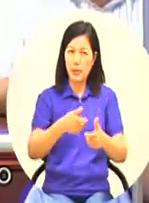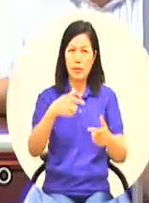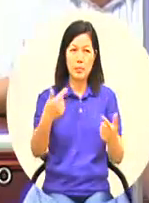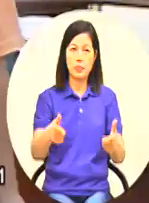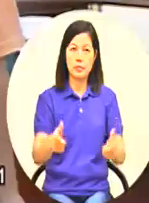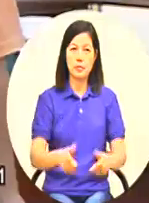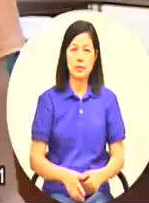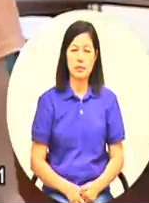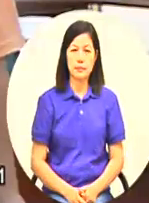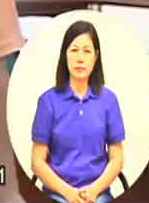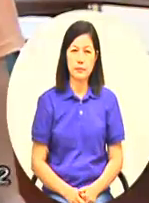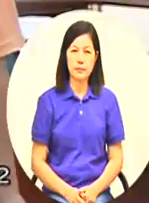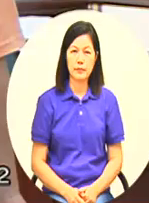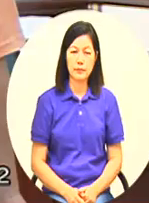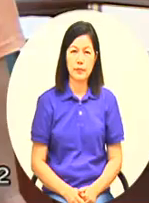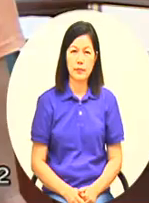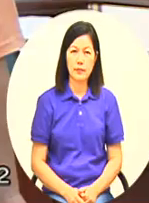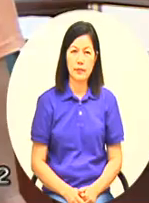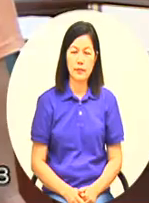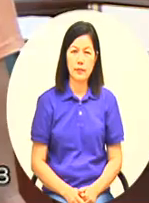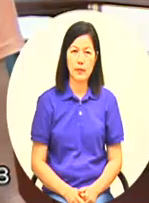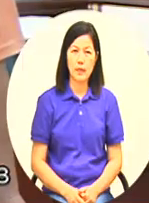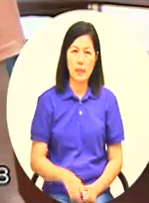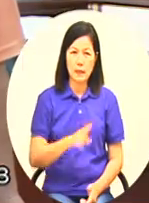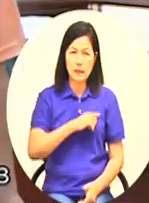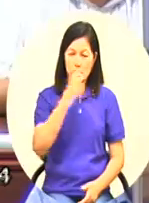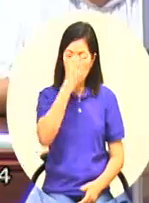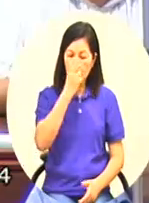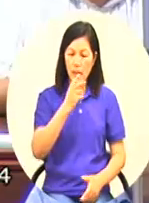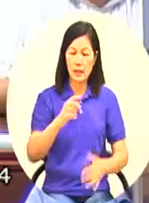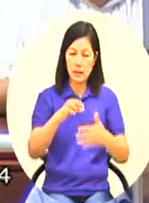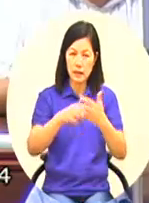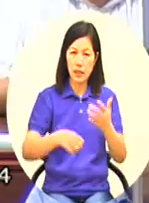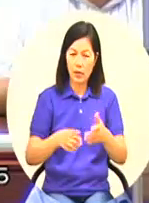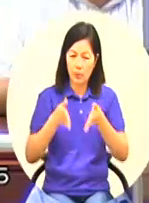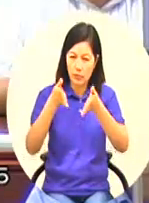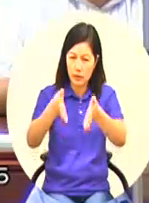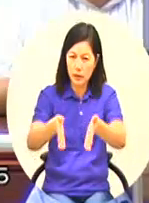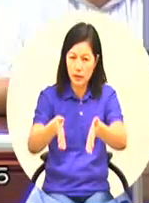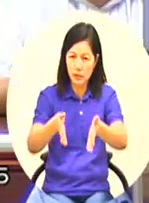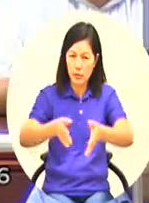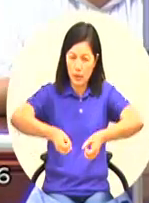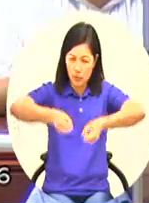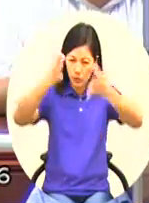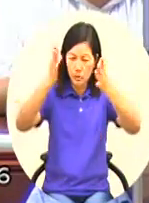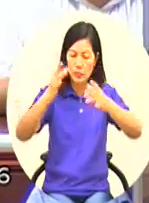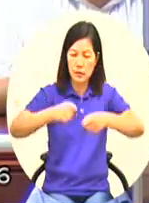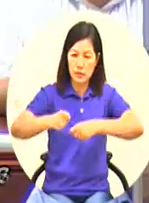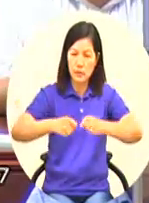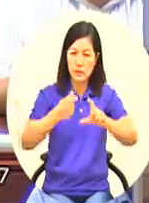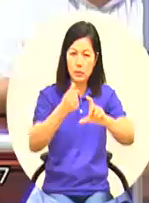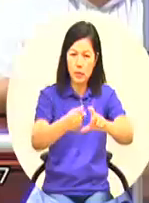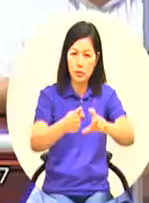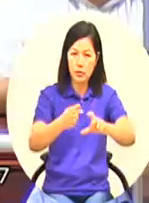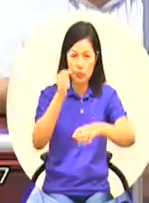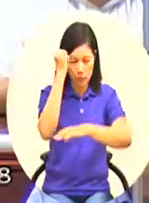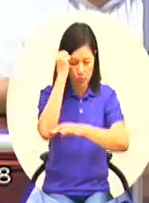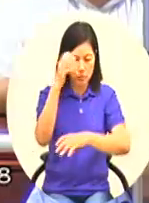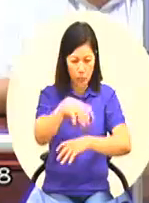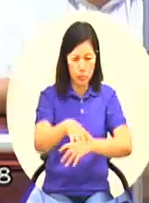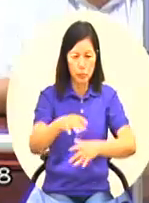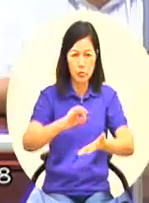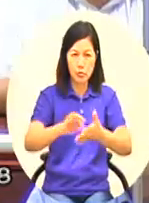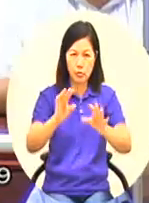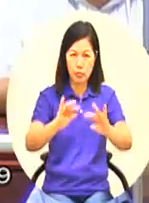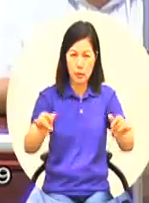啊，无你用新自治条例要用啊。 因为自治条例是只有针对都市计划区诶住宅用地而已，